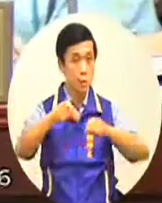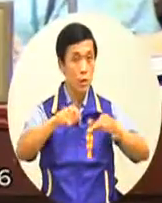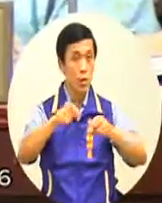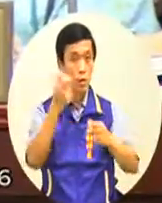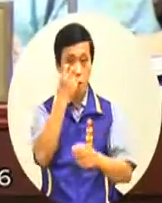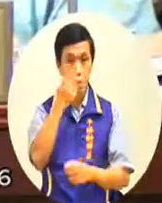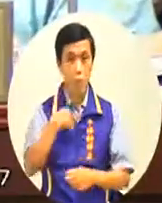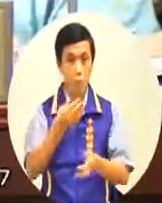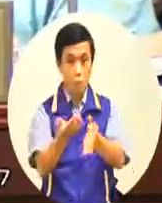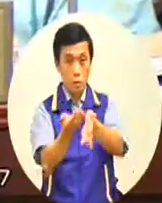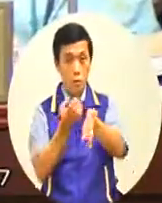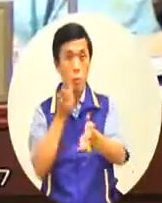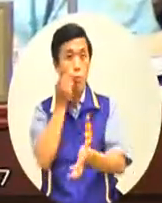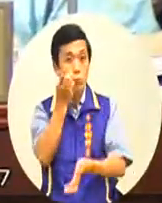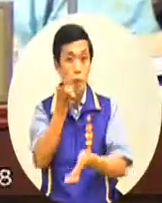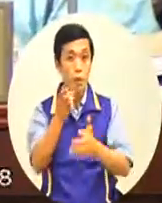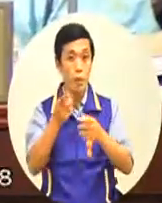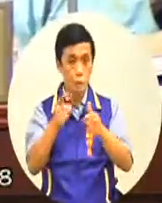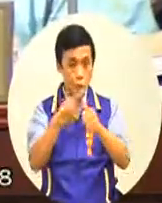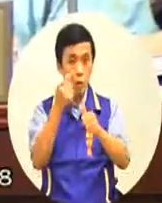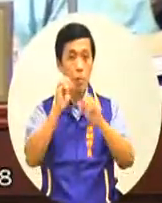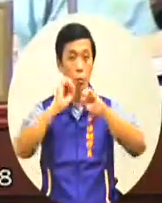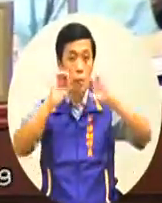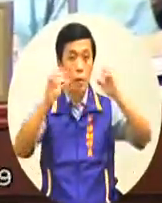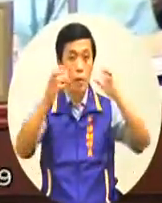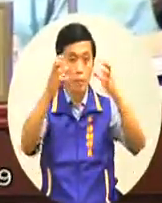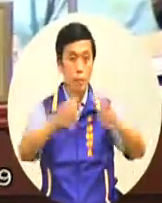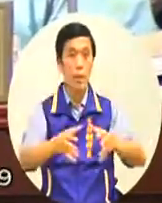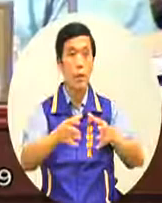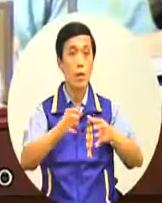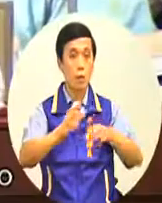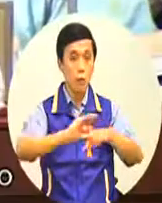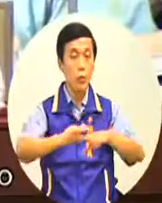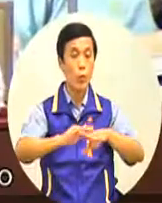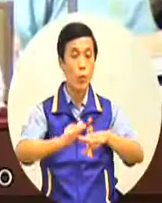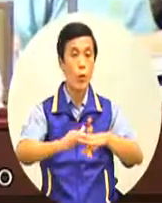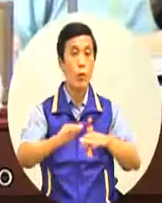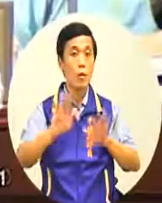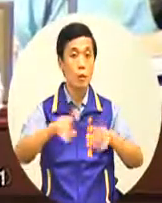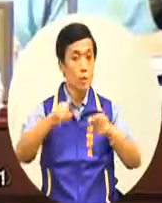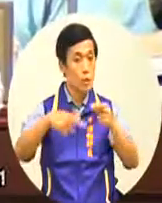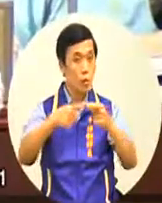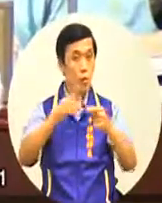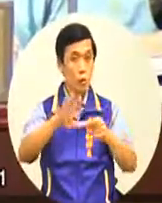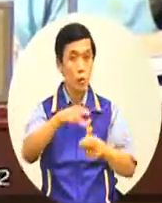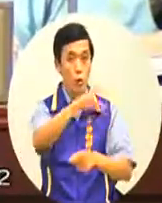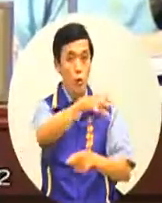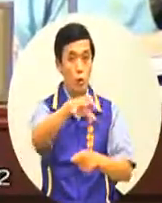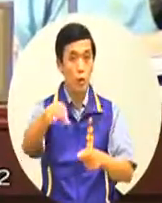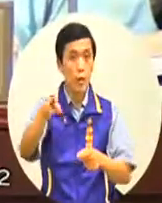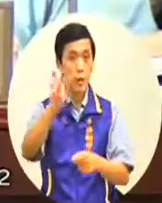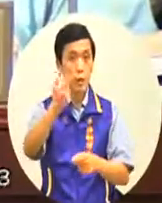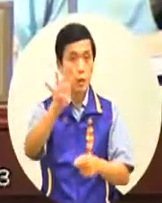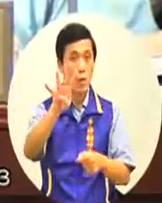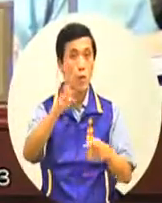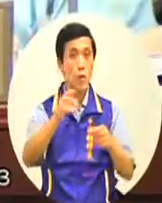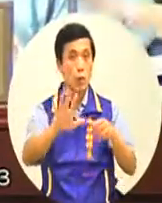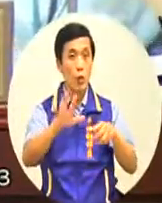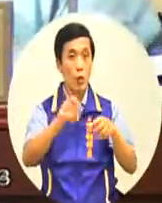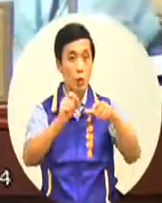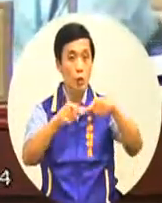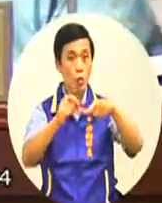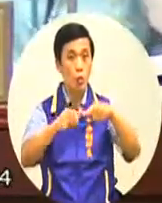一个月先宣导，我们会办宣导会宣导。所以像今年已经有34场，有3000家的事业单